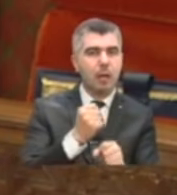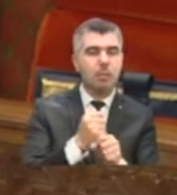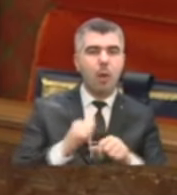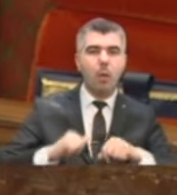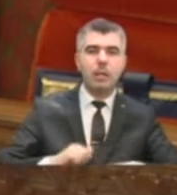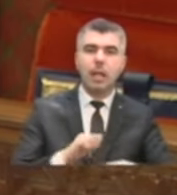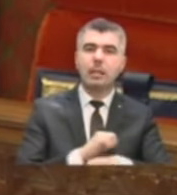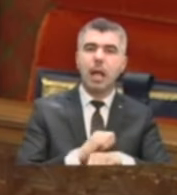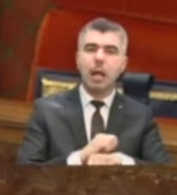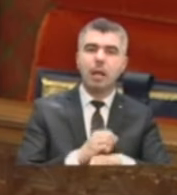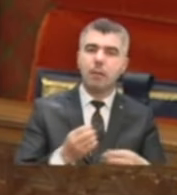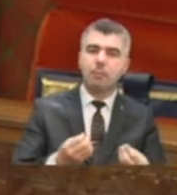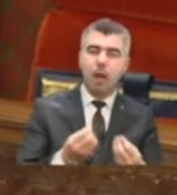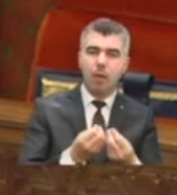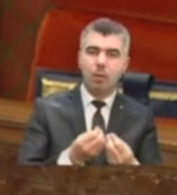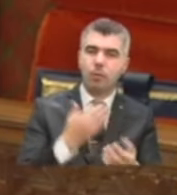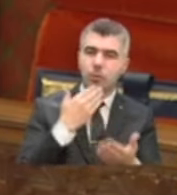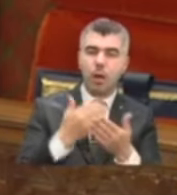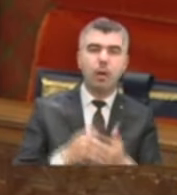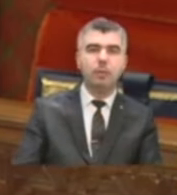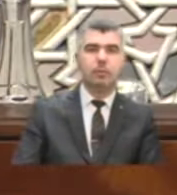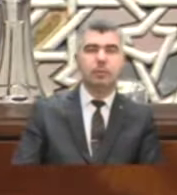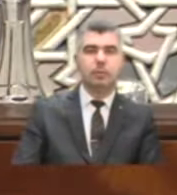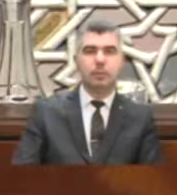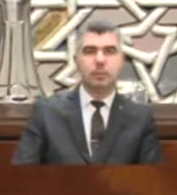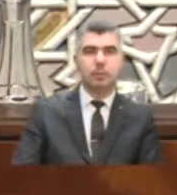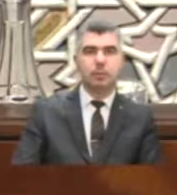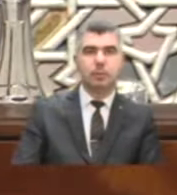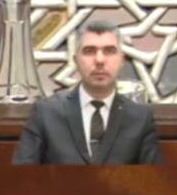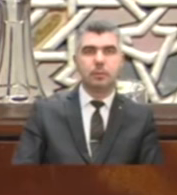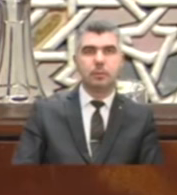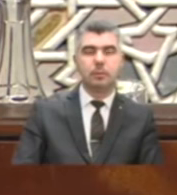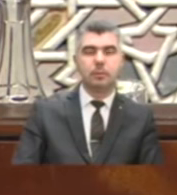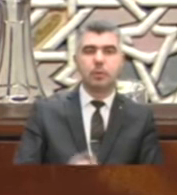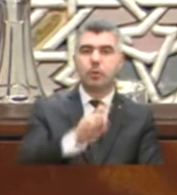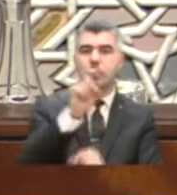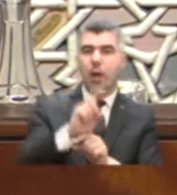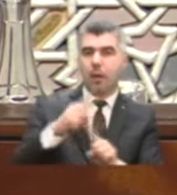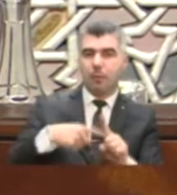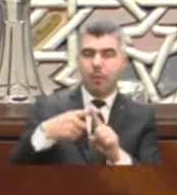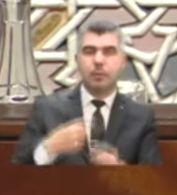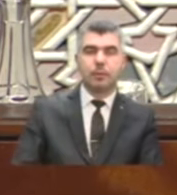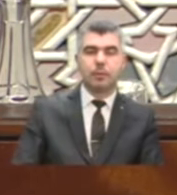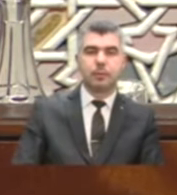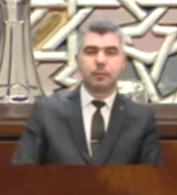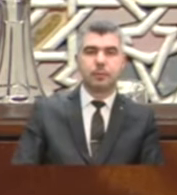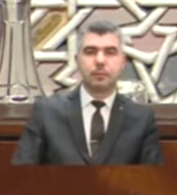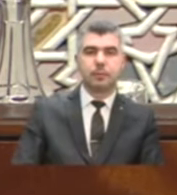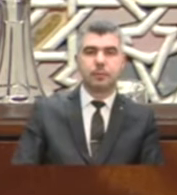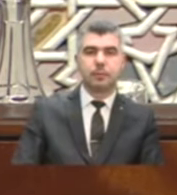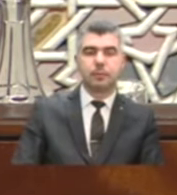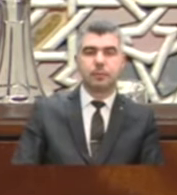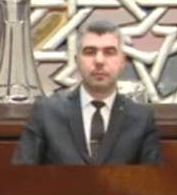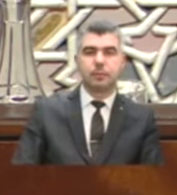من اجل ذلك. وشكرا. شكرا السيد الوزير. تعقيب السيد النائب. تفضل